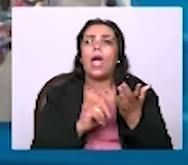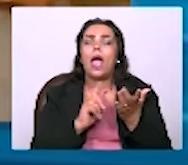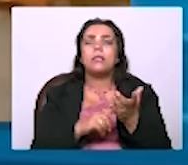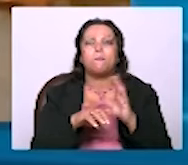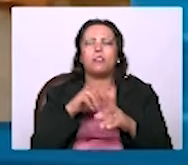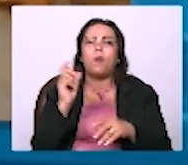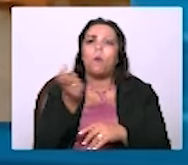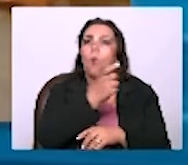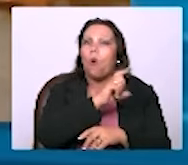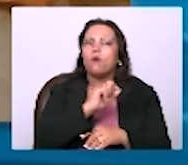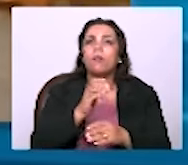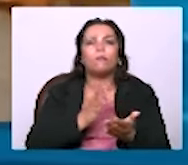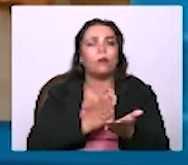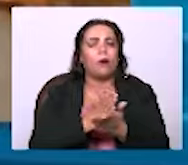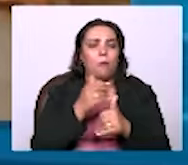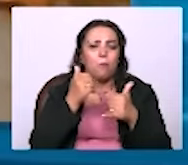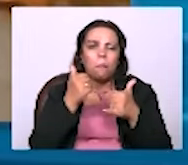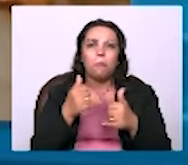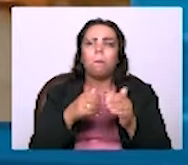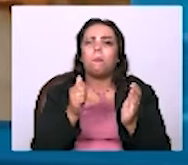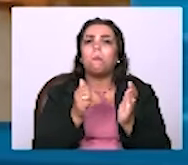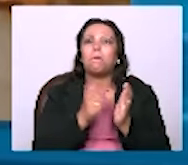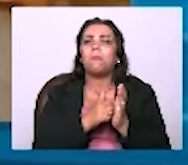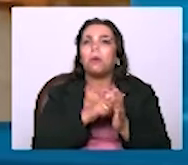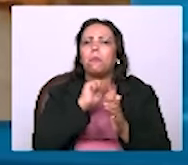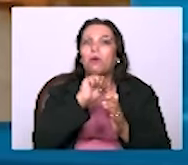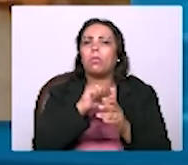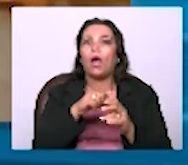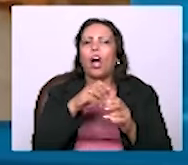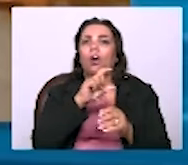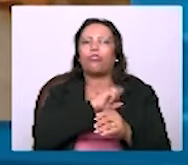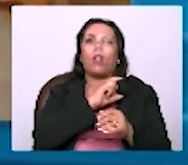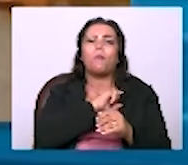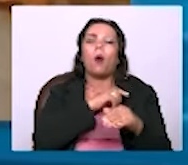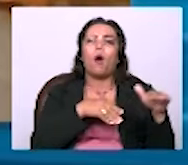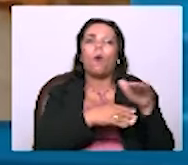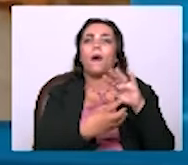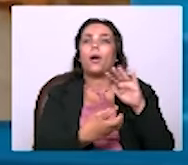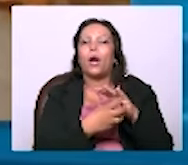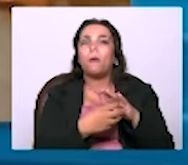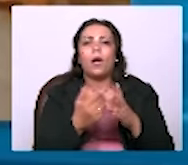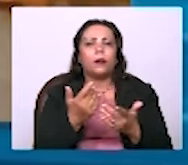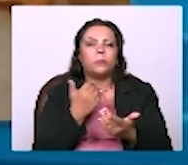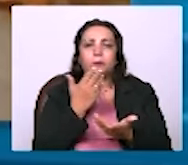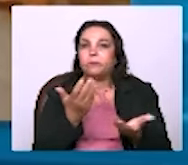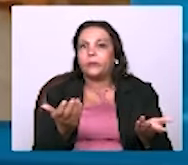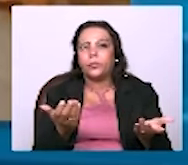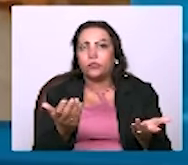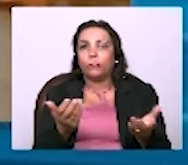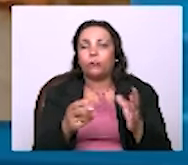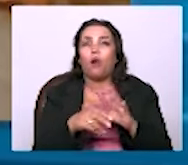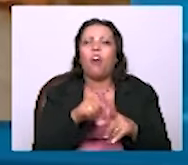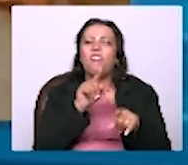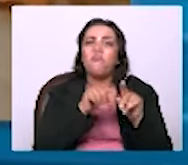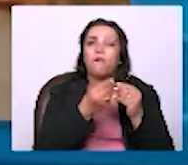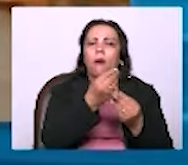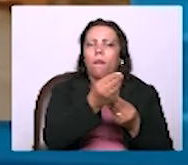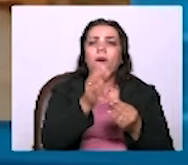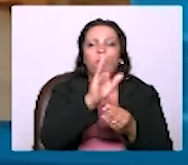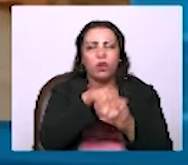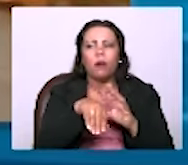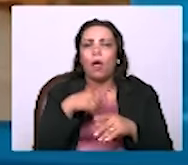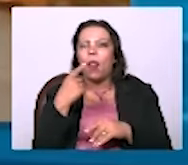امنه فين السكن الجامعي المتوفر ليهم كلهم والذي يعني اعطى البعض د البعض